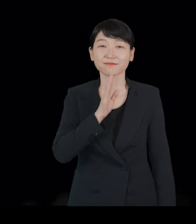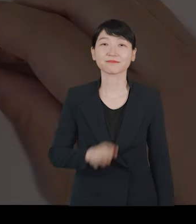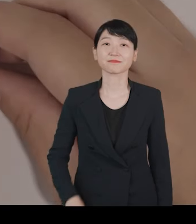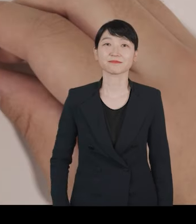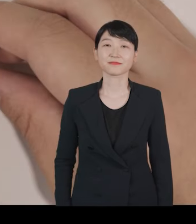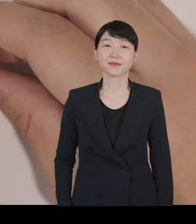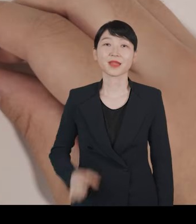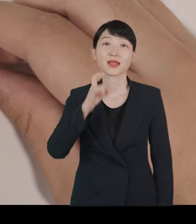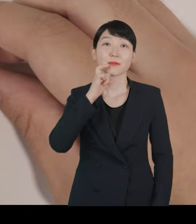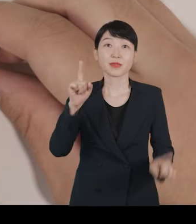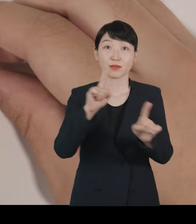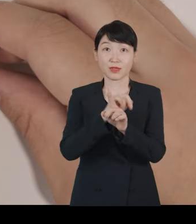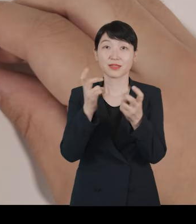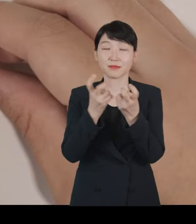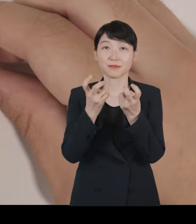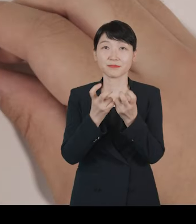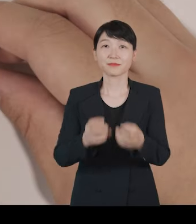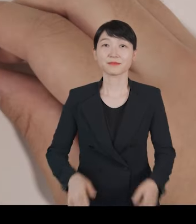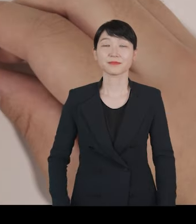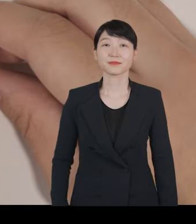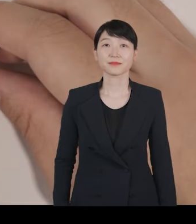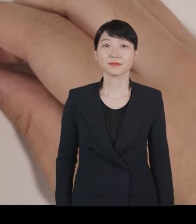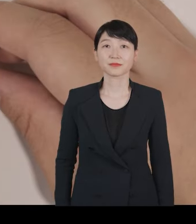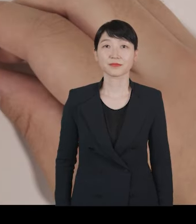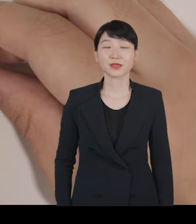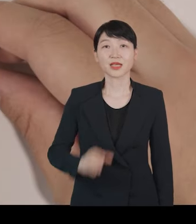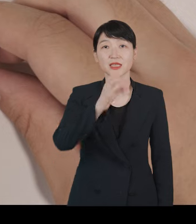배터리 교체 방법은 다음과 같습니다.